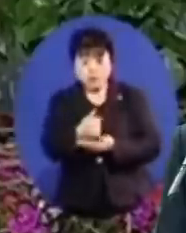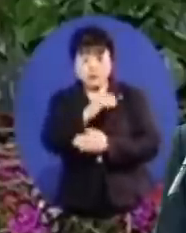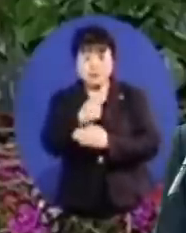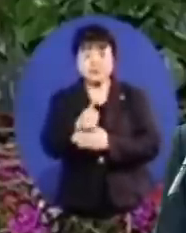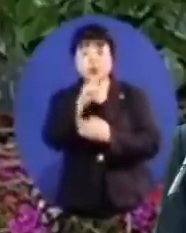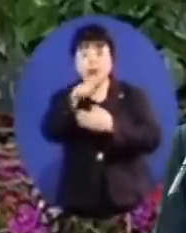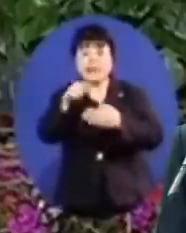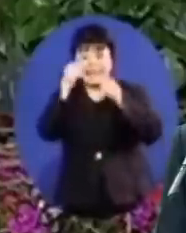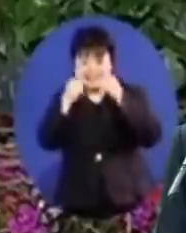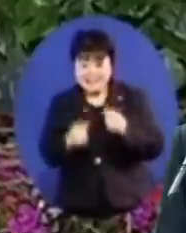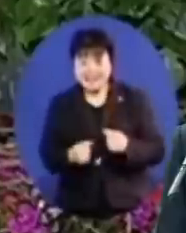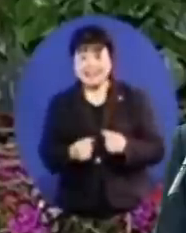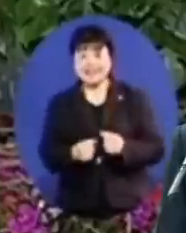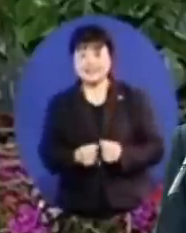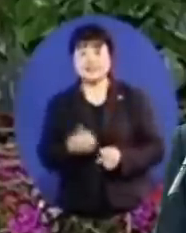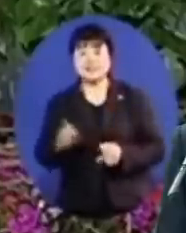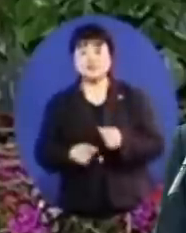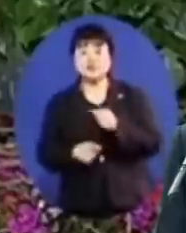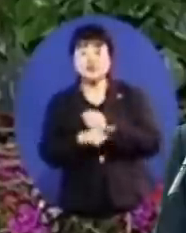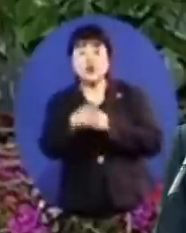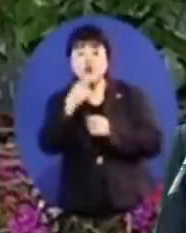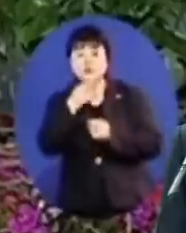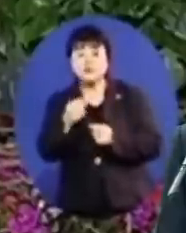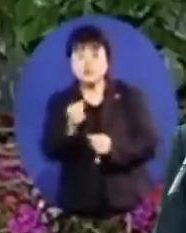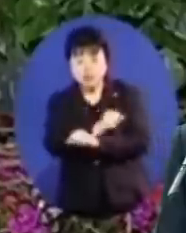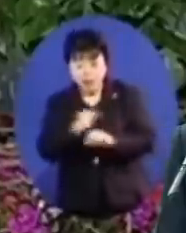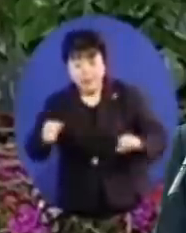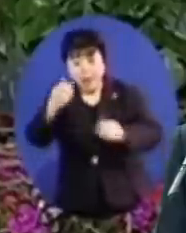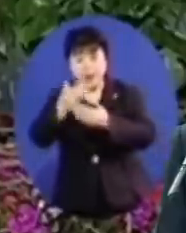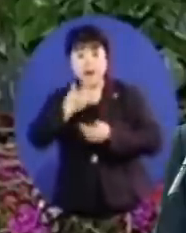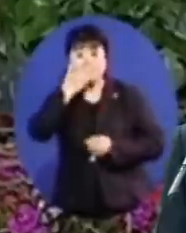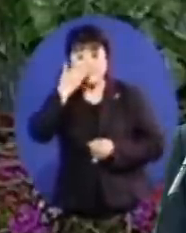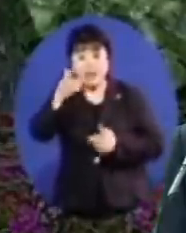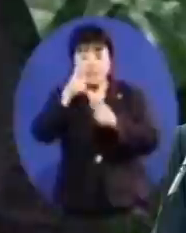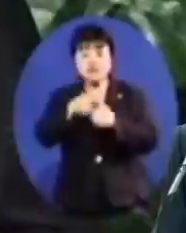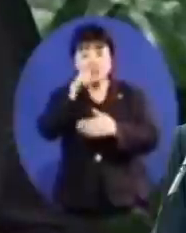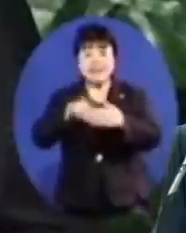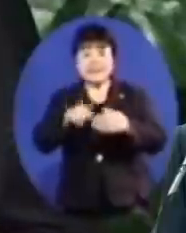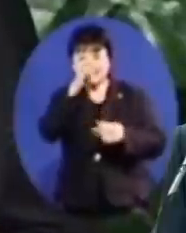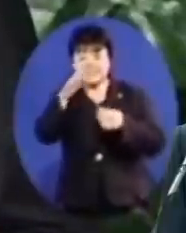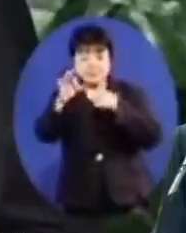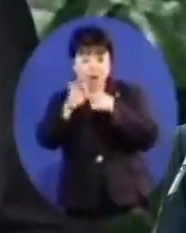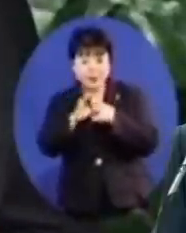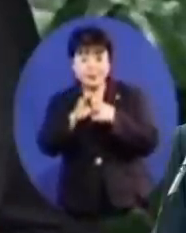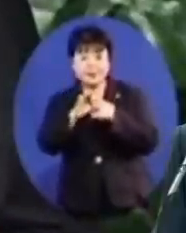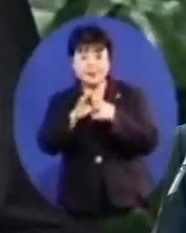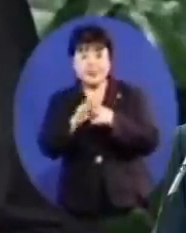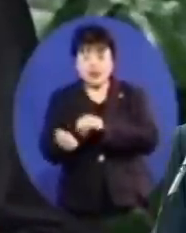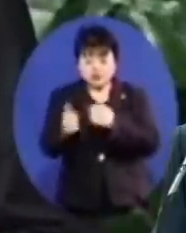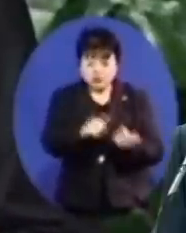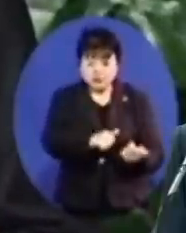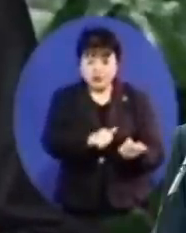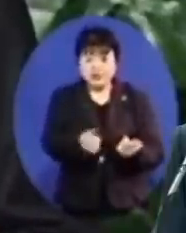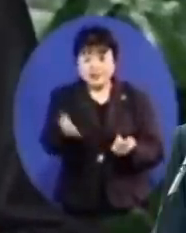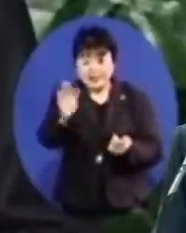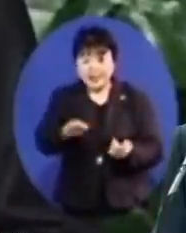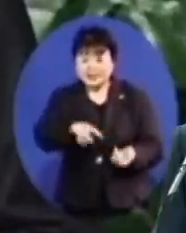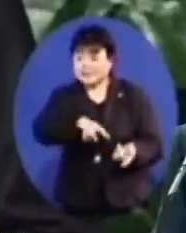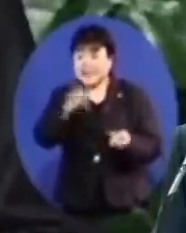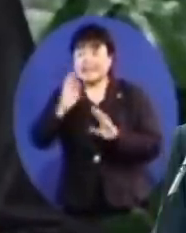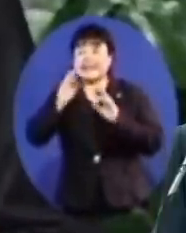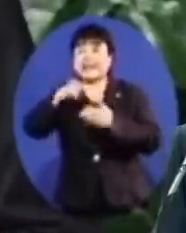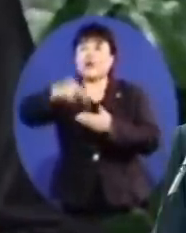안에 살아야 우리가 허무와 무의미에서 해방될 수 있는 것입니다. 예수 안에 있으면 죽었으나